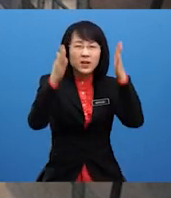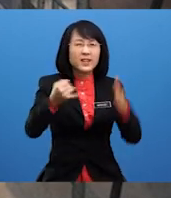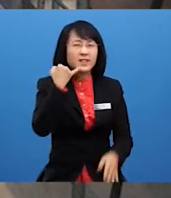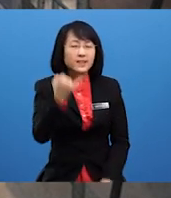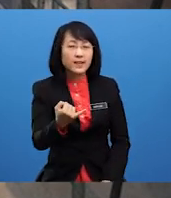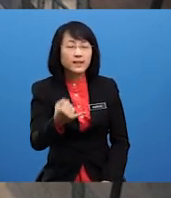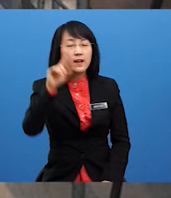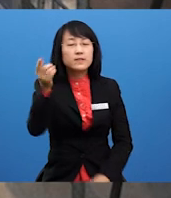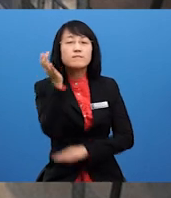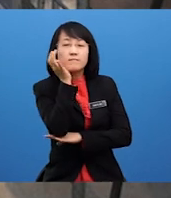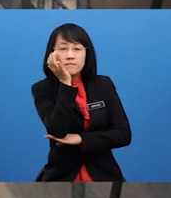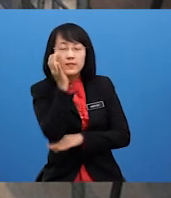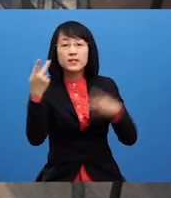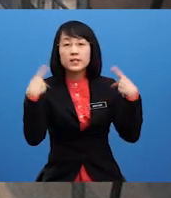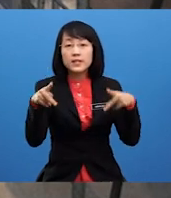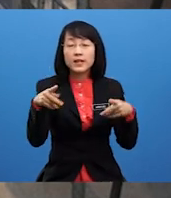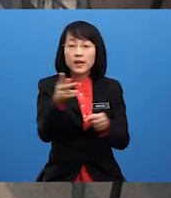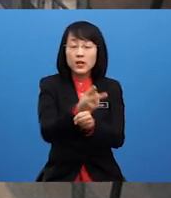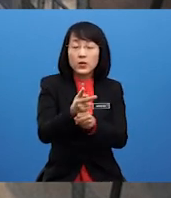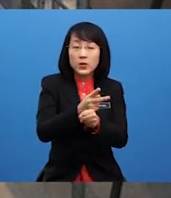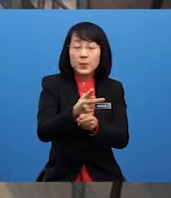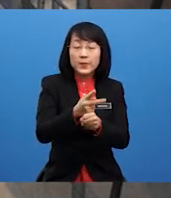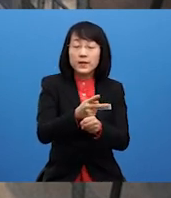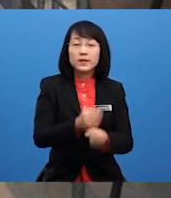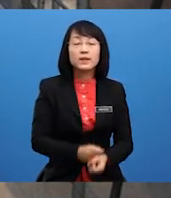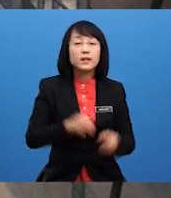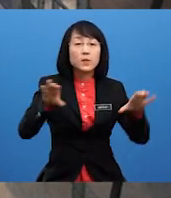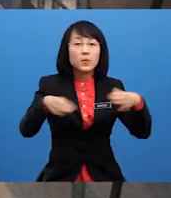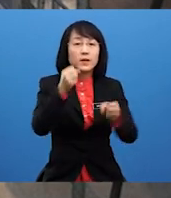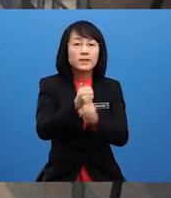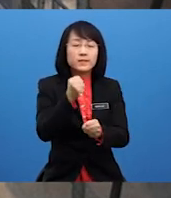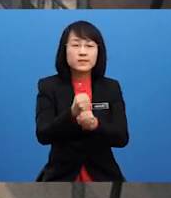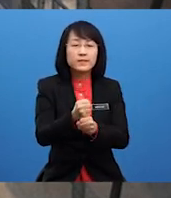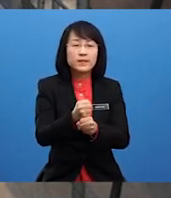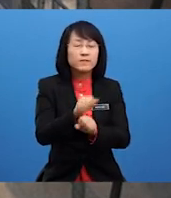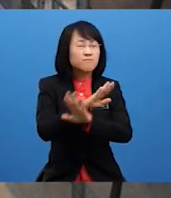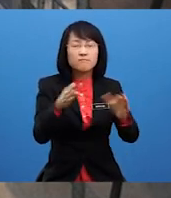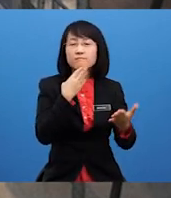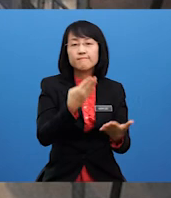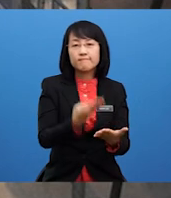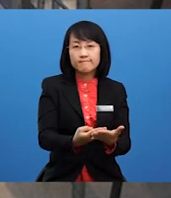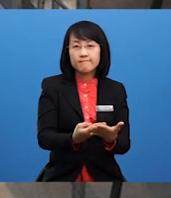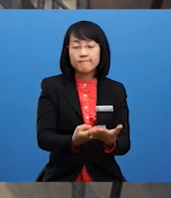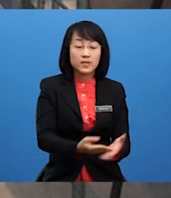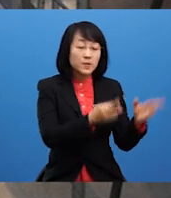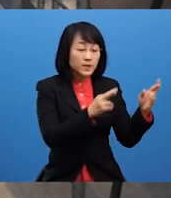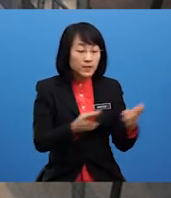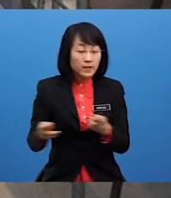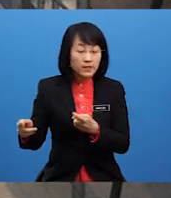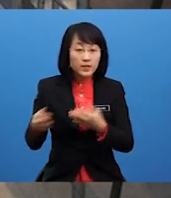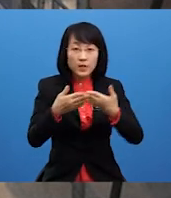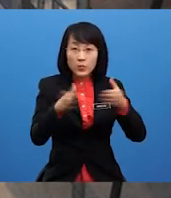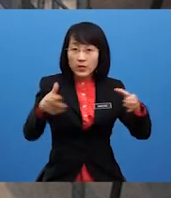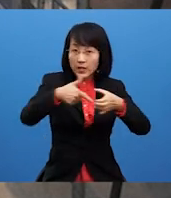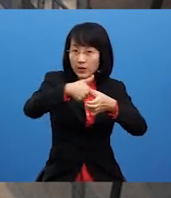hanya melepak di kedai kopi dan melakukan kerja yang tidak berfaedah. perancangan membuka